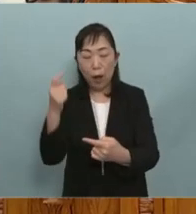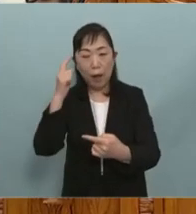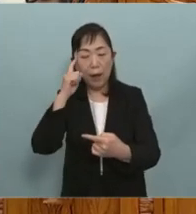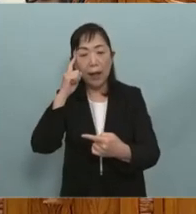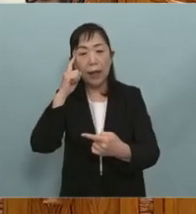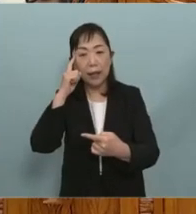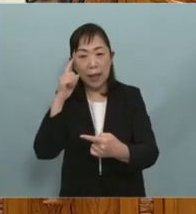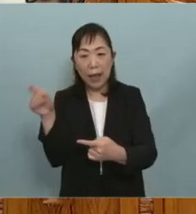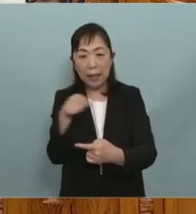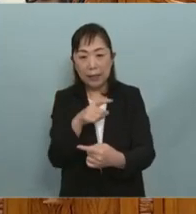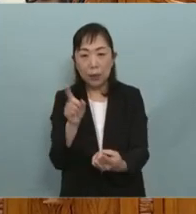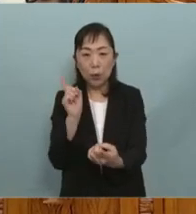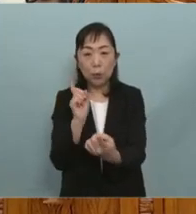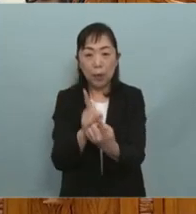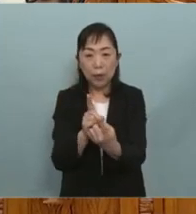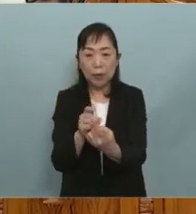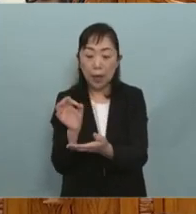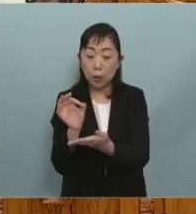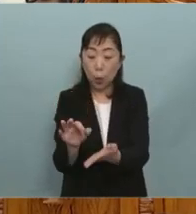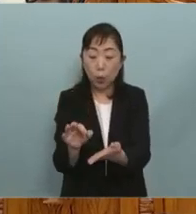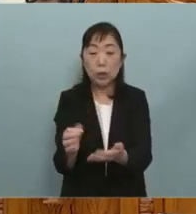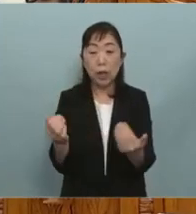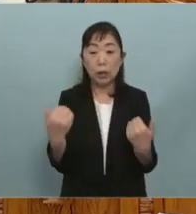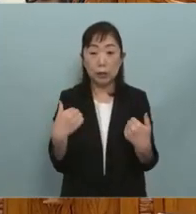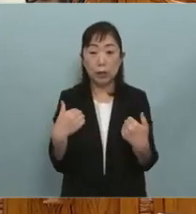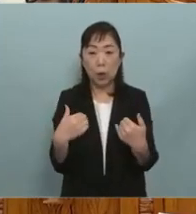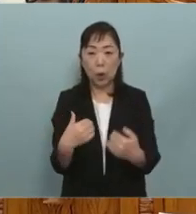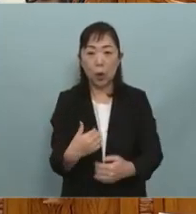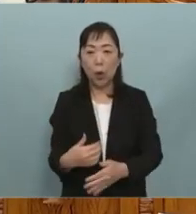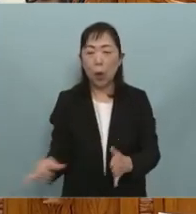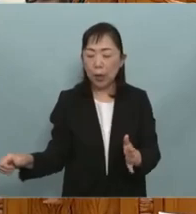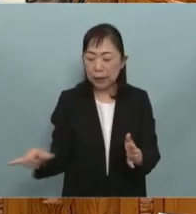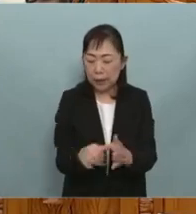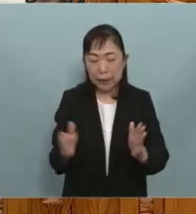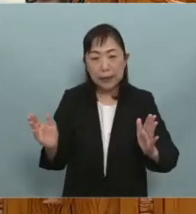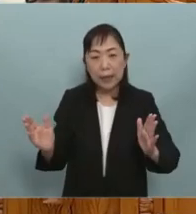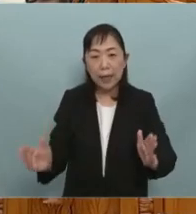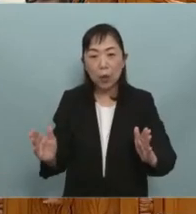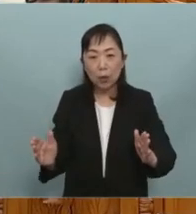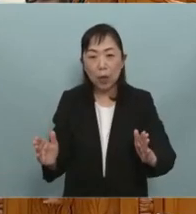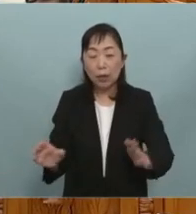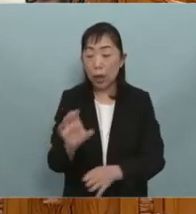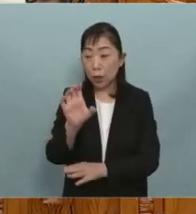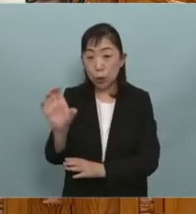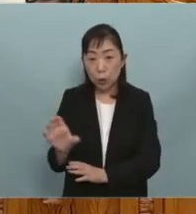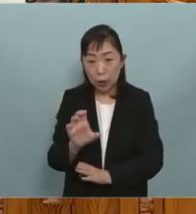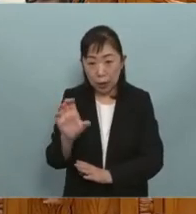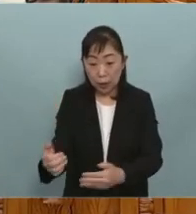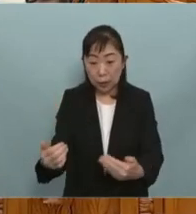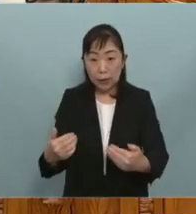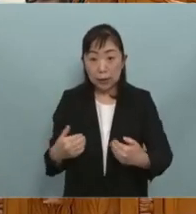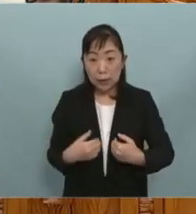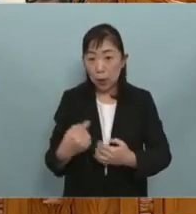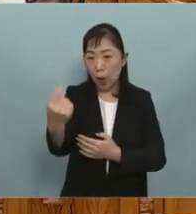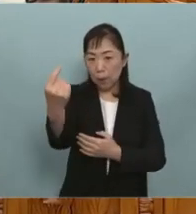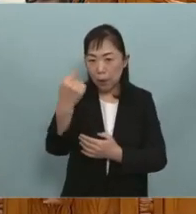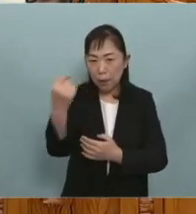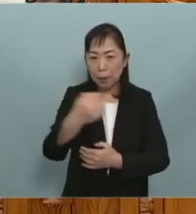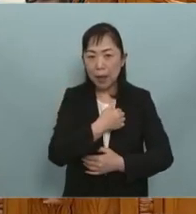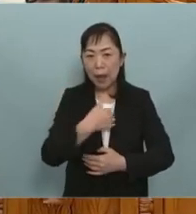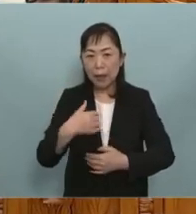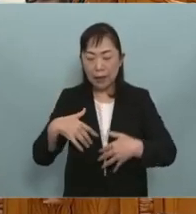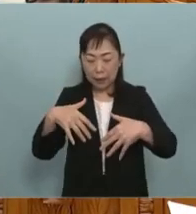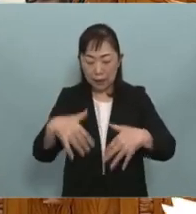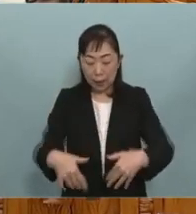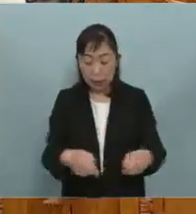スキリスが不可欠です人生のあらゆる局面で何度でも必要な学びが得られる体制